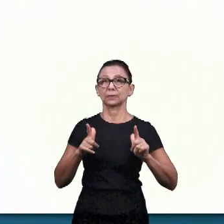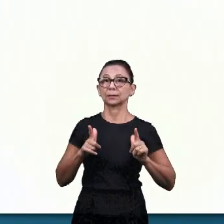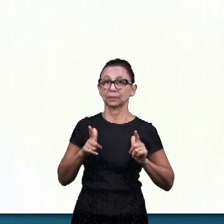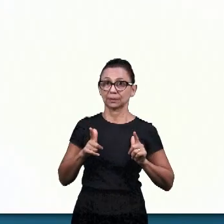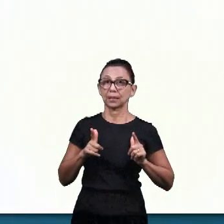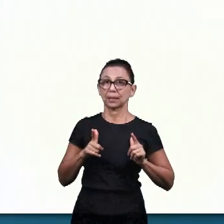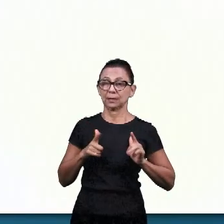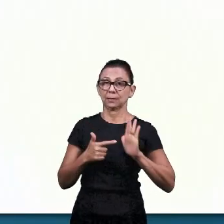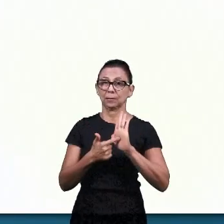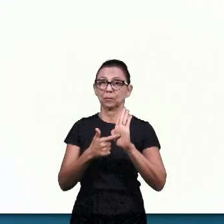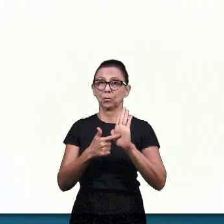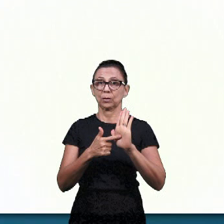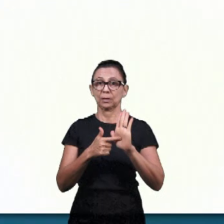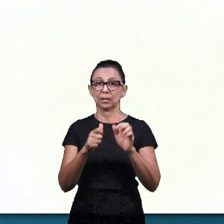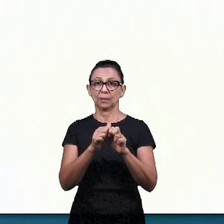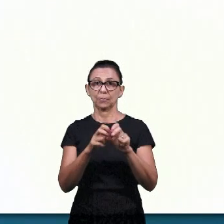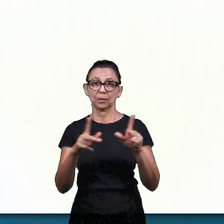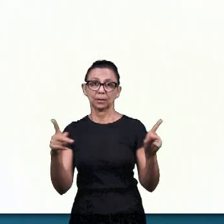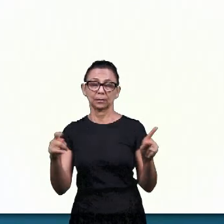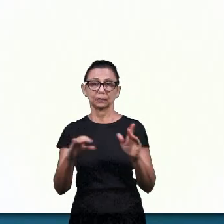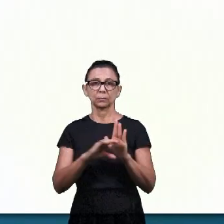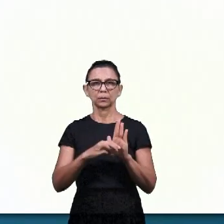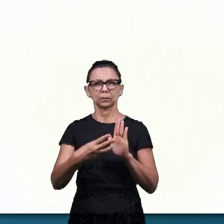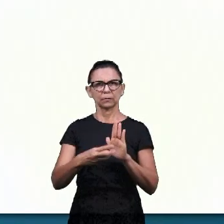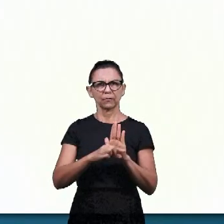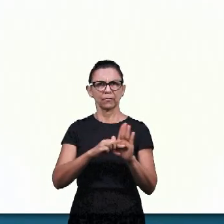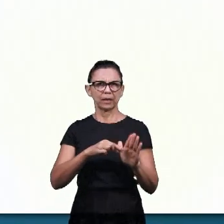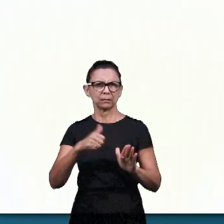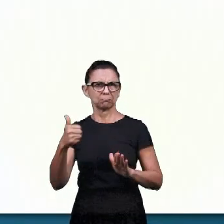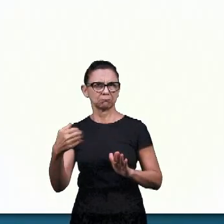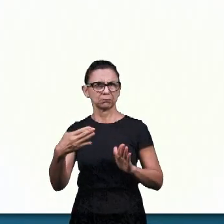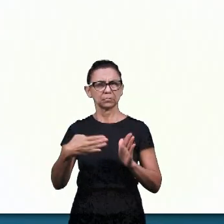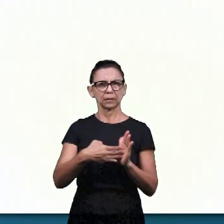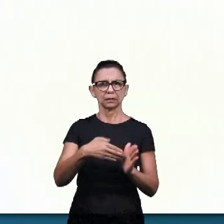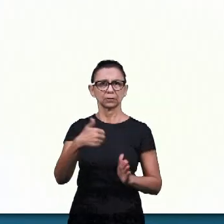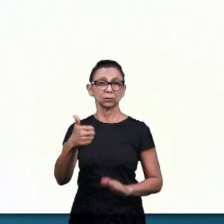texte d'Apocalypse, chapitre 3, versets 14 à 18,